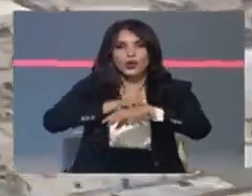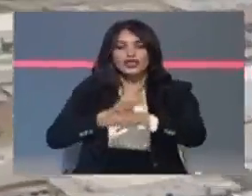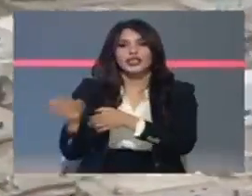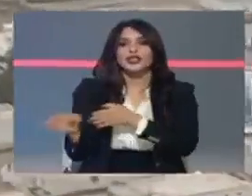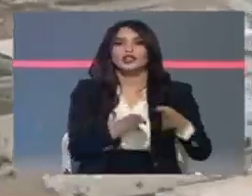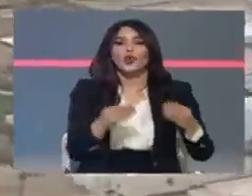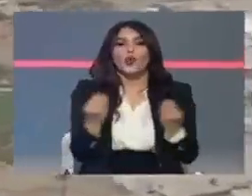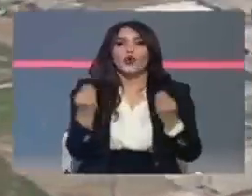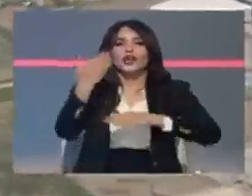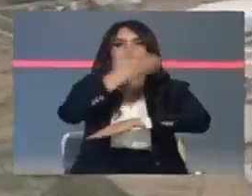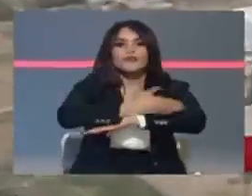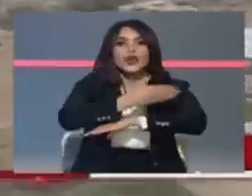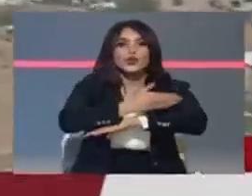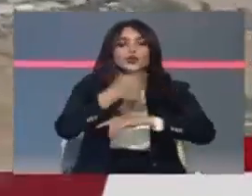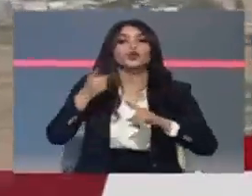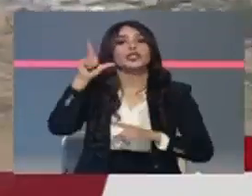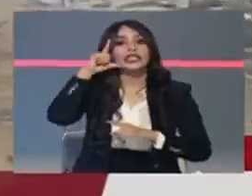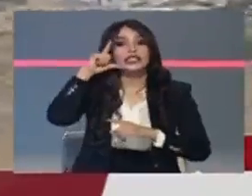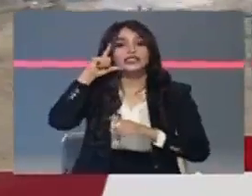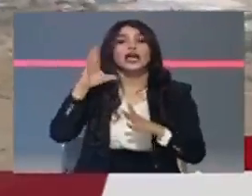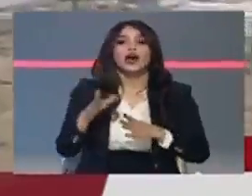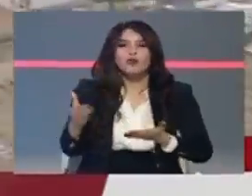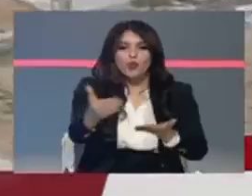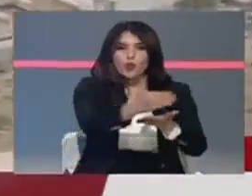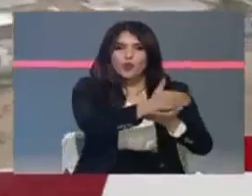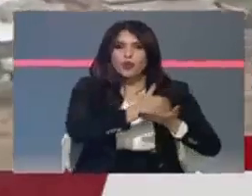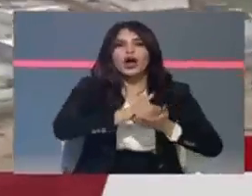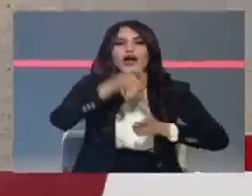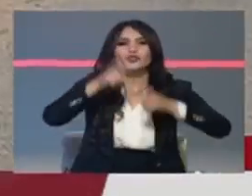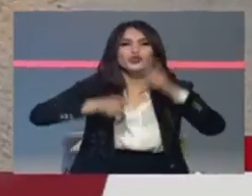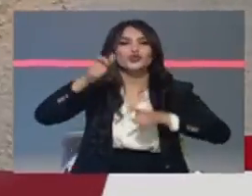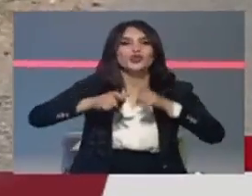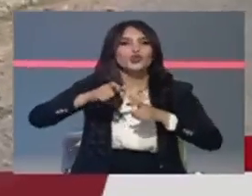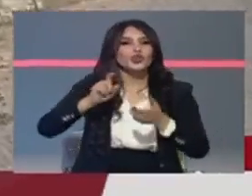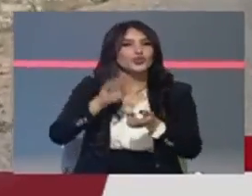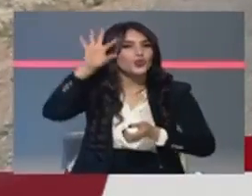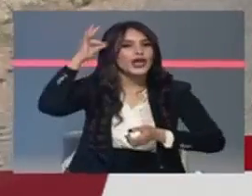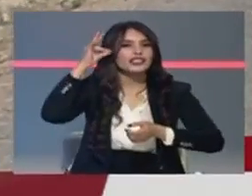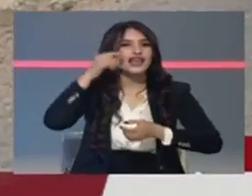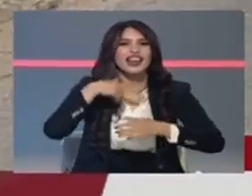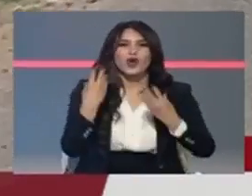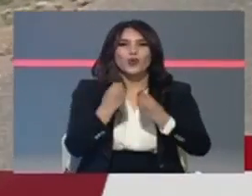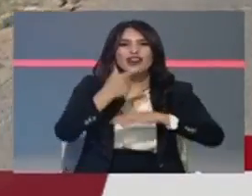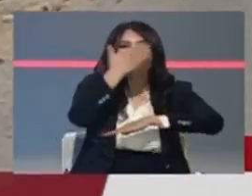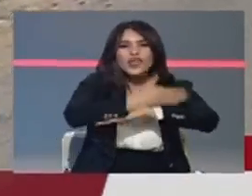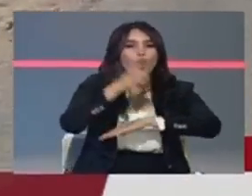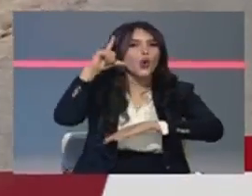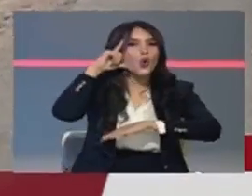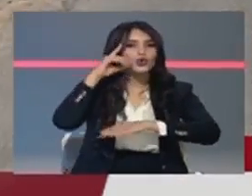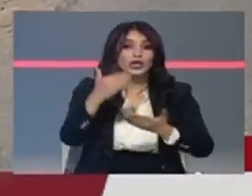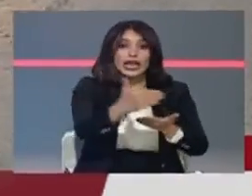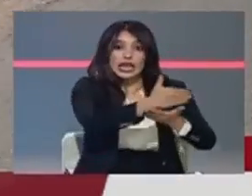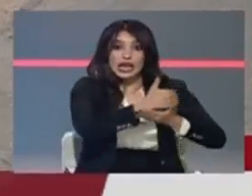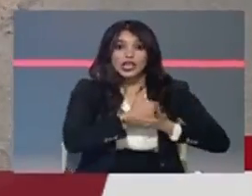في معبر راس جدير الحدودي انتهت عملية إجلاء عدد من المواطنين التونسيين العالقين على الجانب الليبي